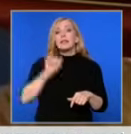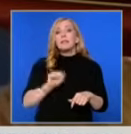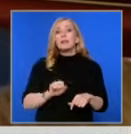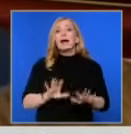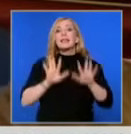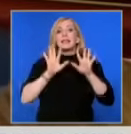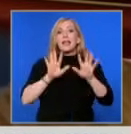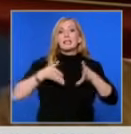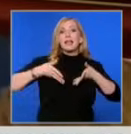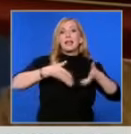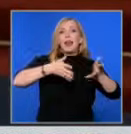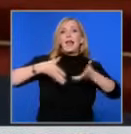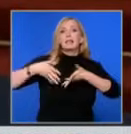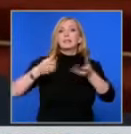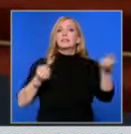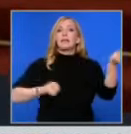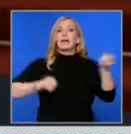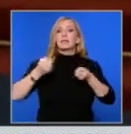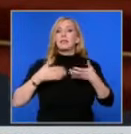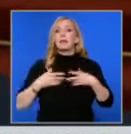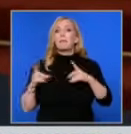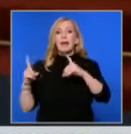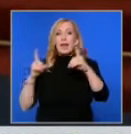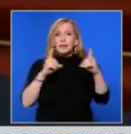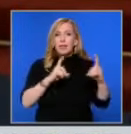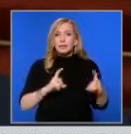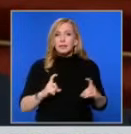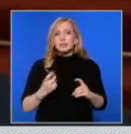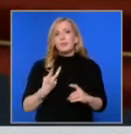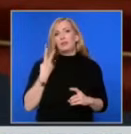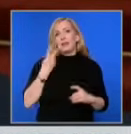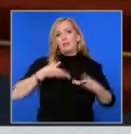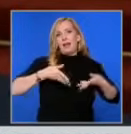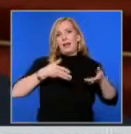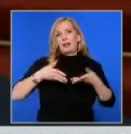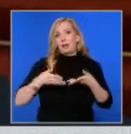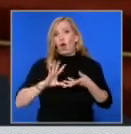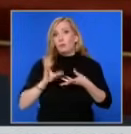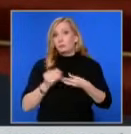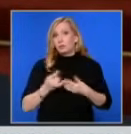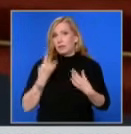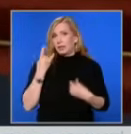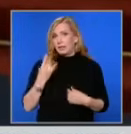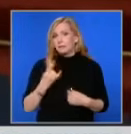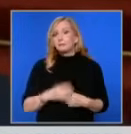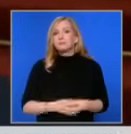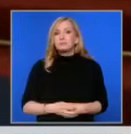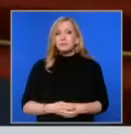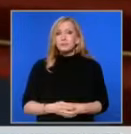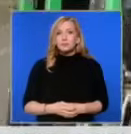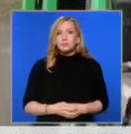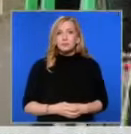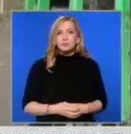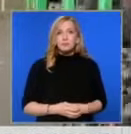за тирове имаме рентгени само на 2. Инвестиция в допълнителна апаратура на вътрешни на европейските граници няма да правим, така че там може да се